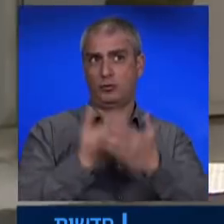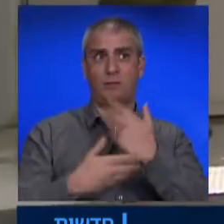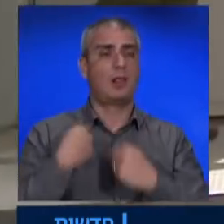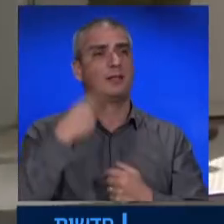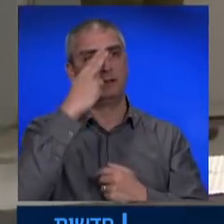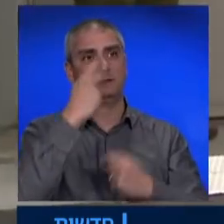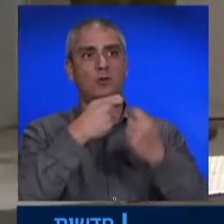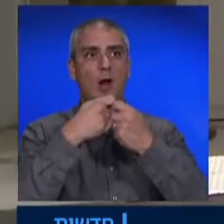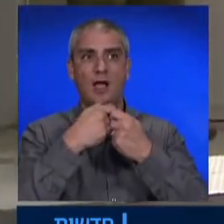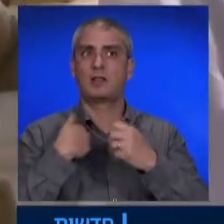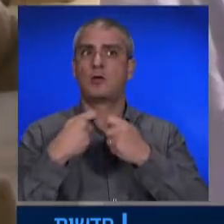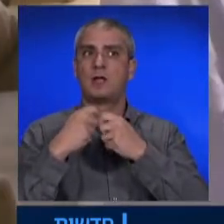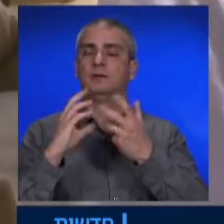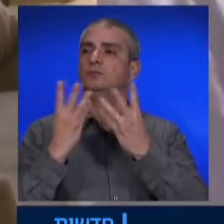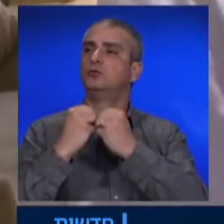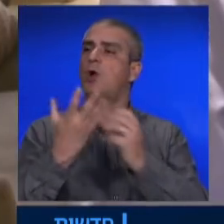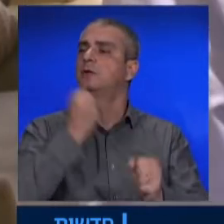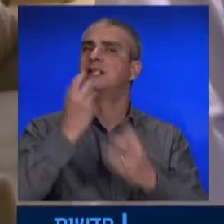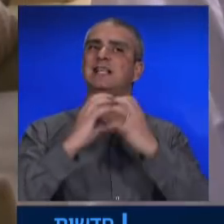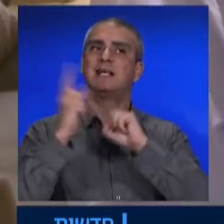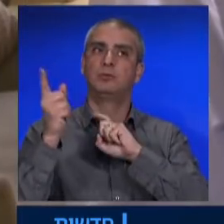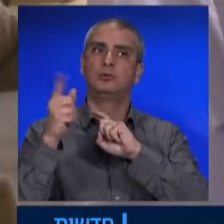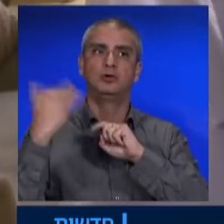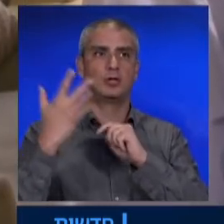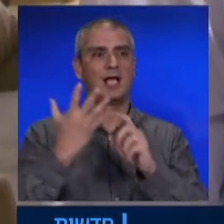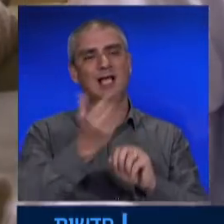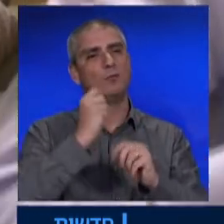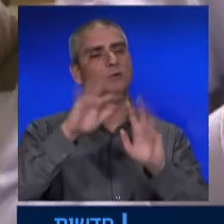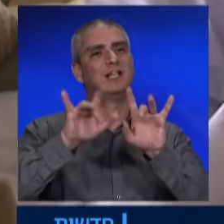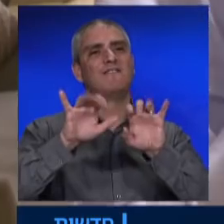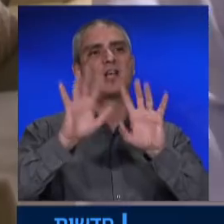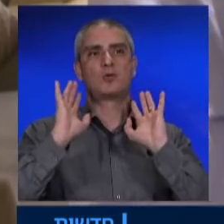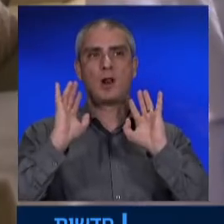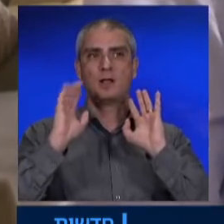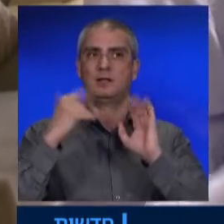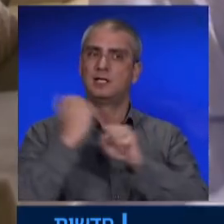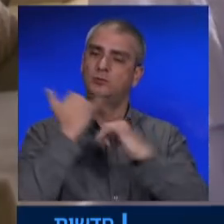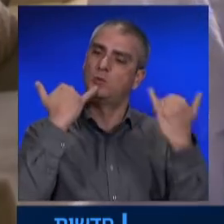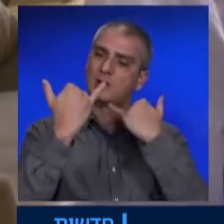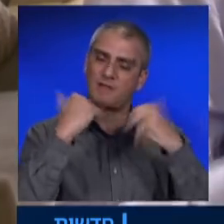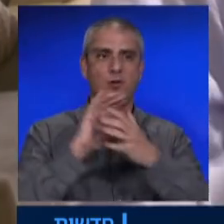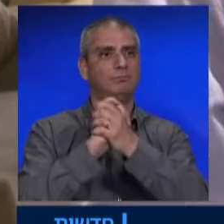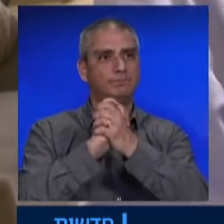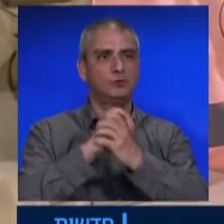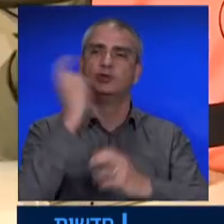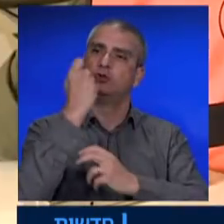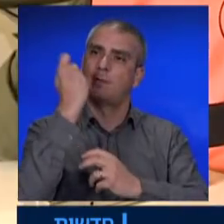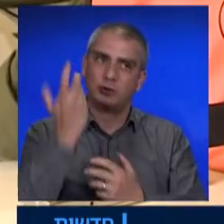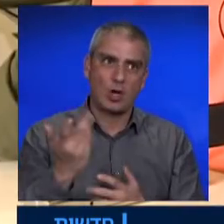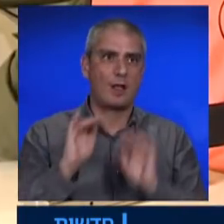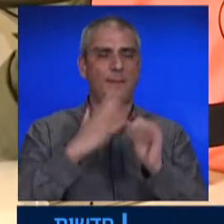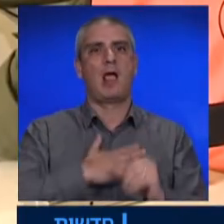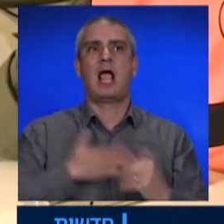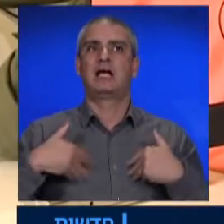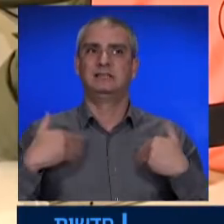ואנחנו מארגנים משפחות מאמצות מהקיבוץ שיהיה אימוץ וירטואלי. שיעשו טלפונים ויאכלו שבת שלום, יאכלו חג שמח. איך